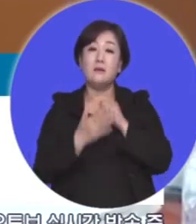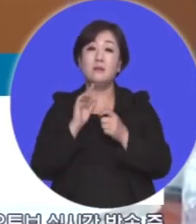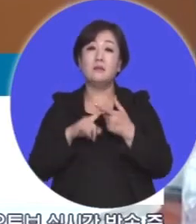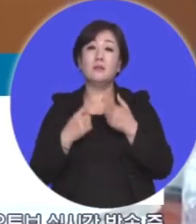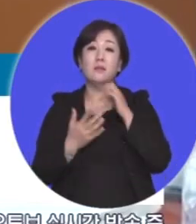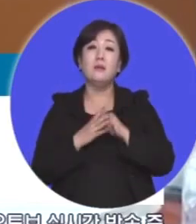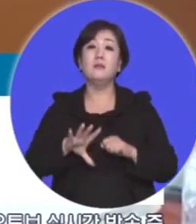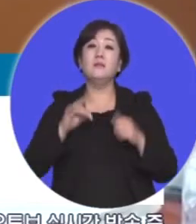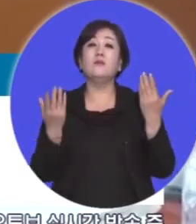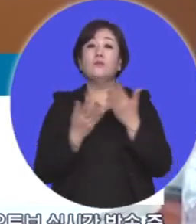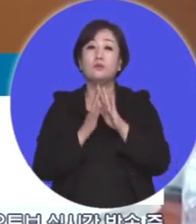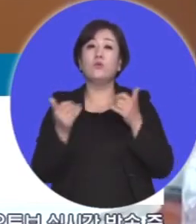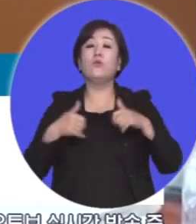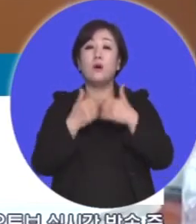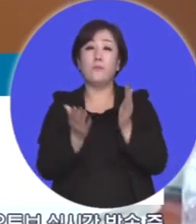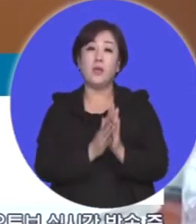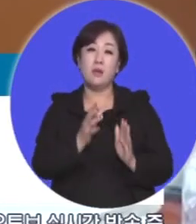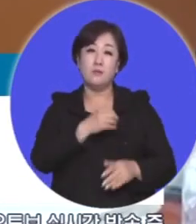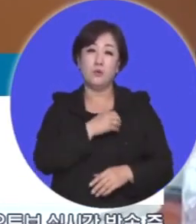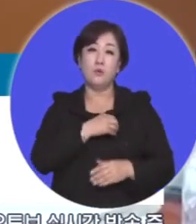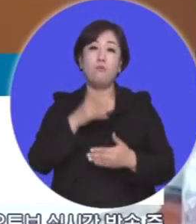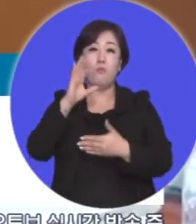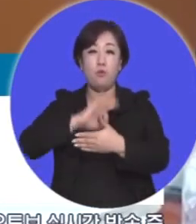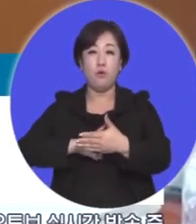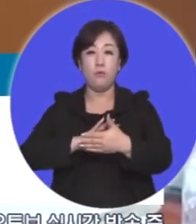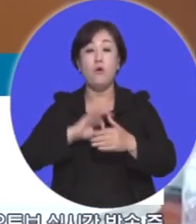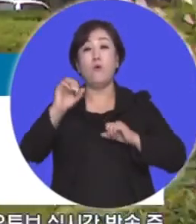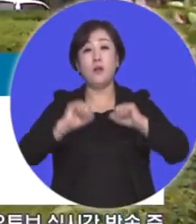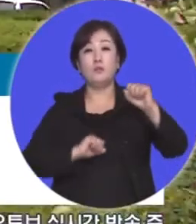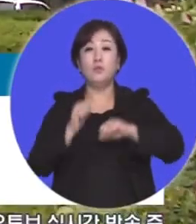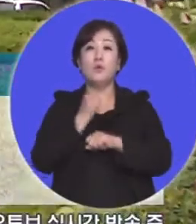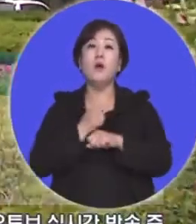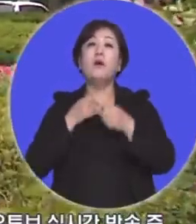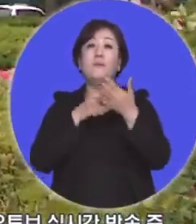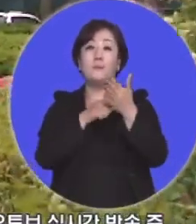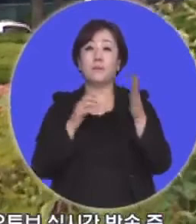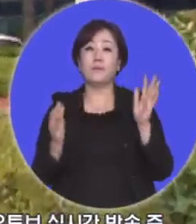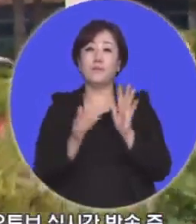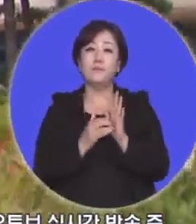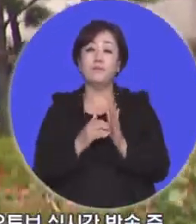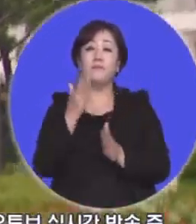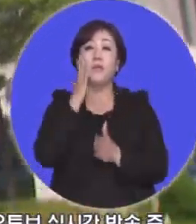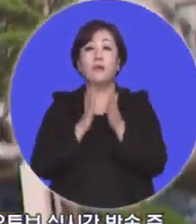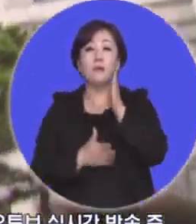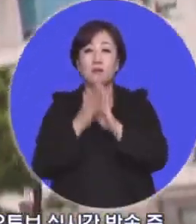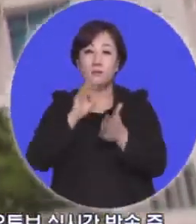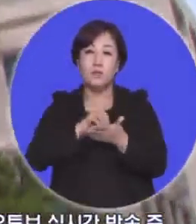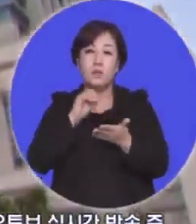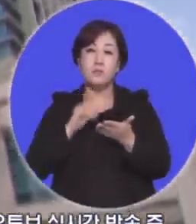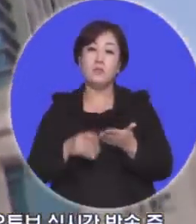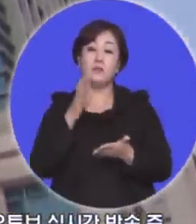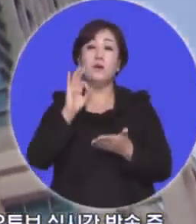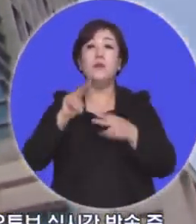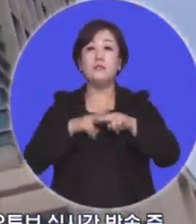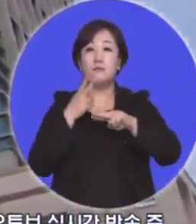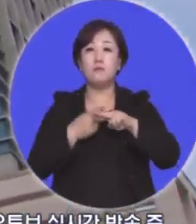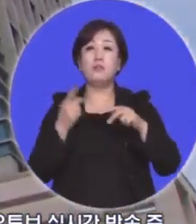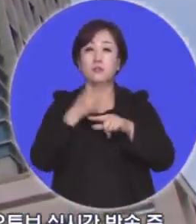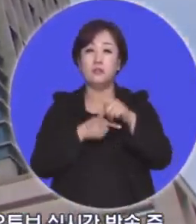청 노동조합에서 모금 운동을 시작했다는 말씀을 드립니다. 울산시는 퇴직 공무원 전별금을